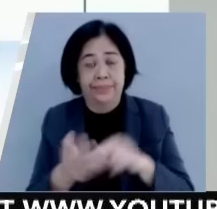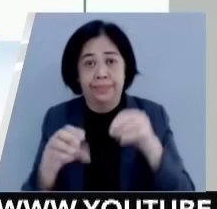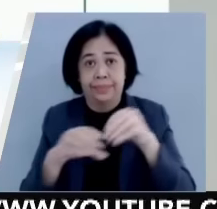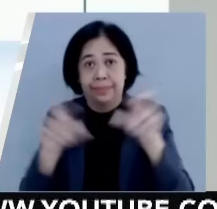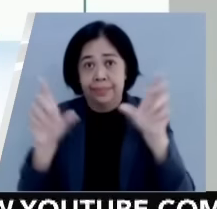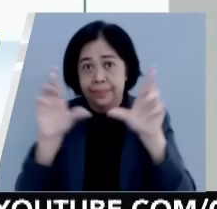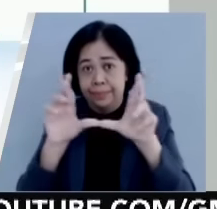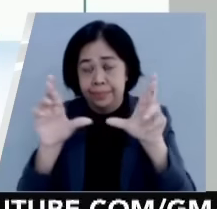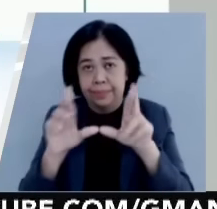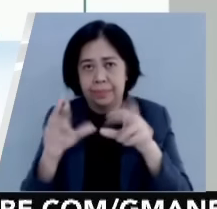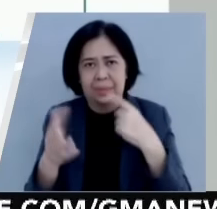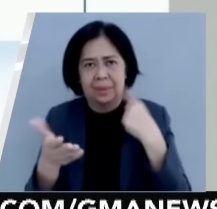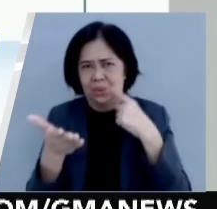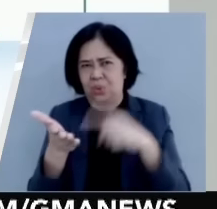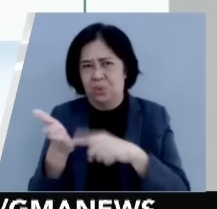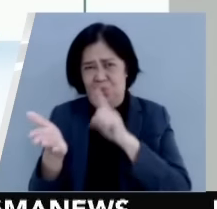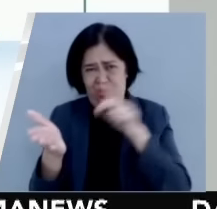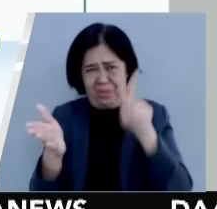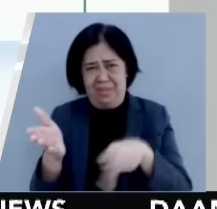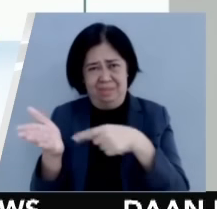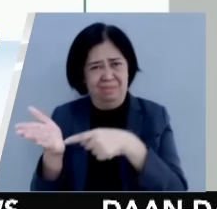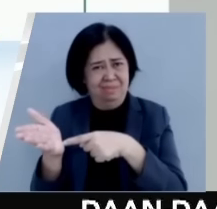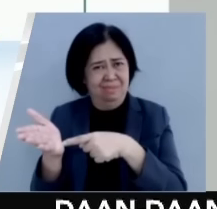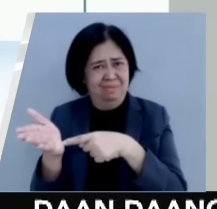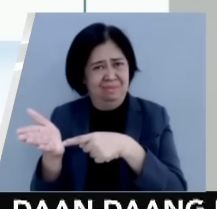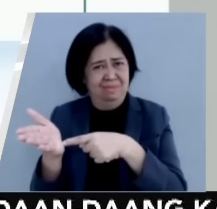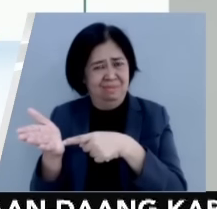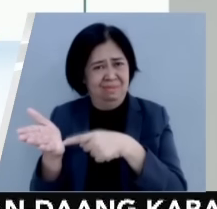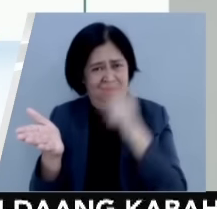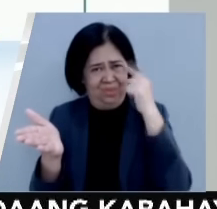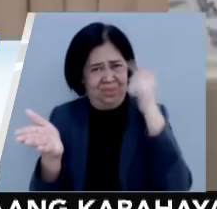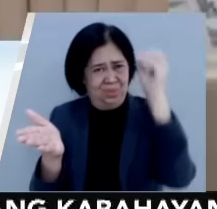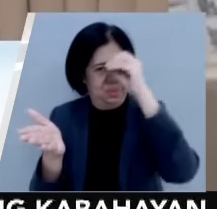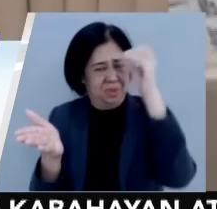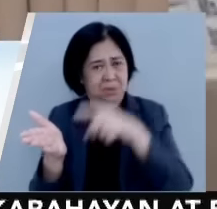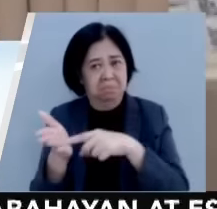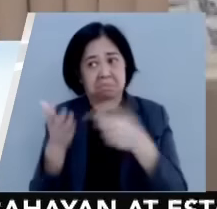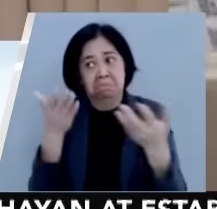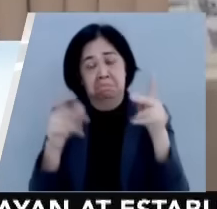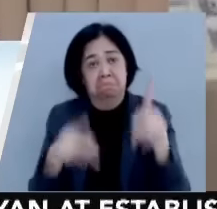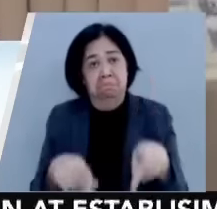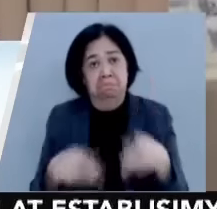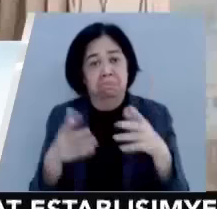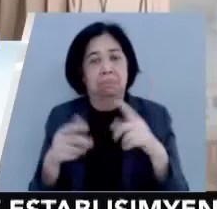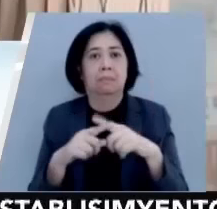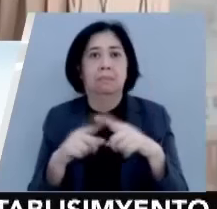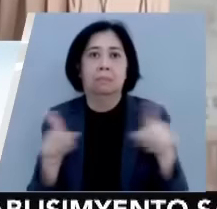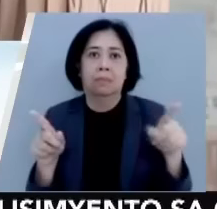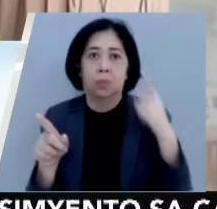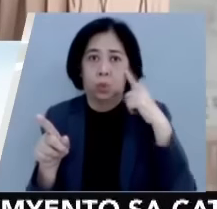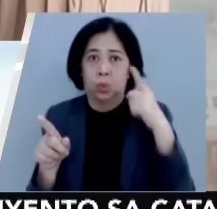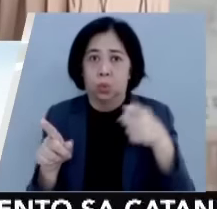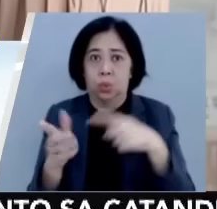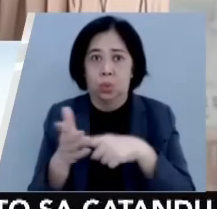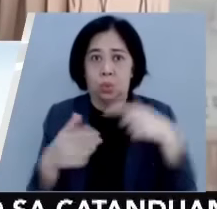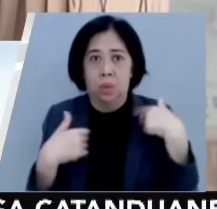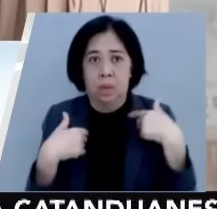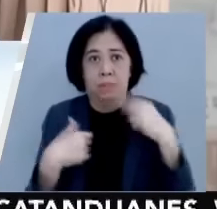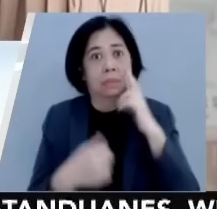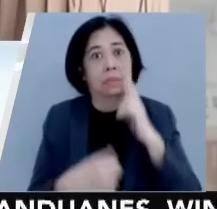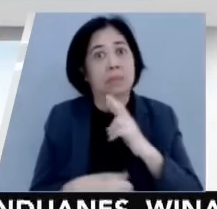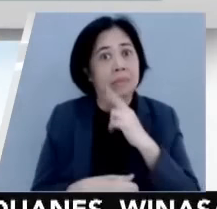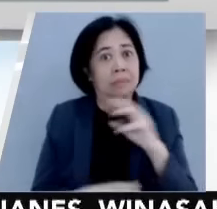sa tingin mo, totoong tao yan? What's your opinion? It could be a person. Pero would you know na merong restaurant na Mary Grace